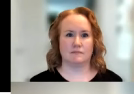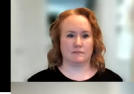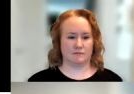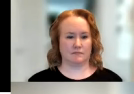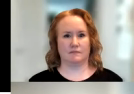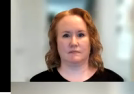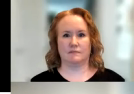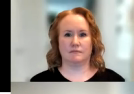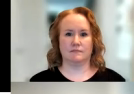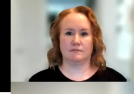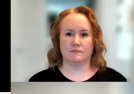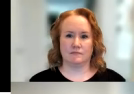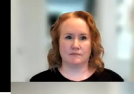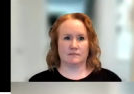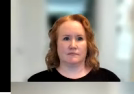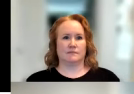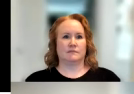av direktivet.